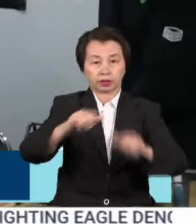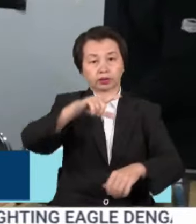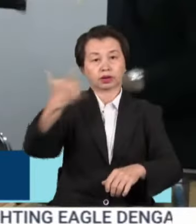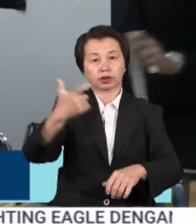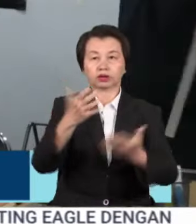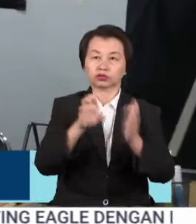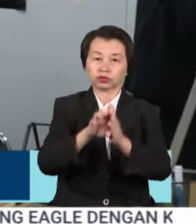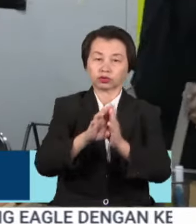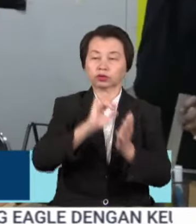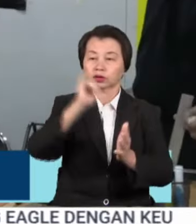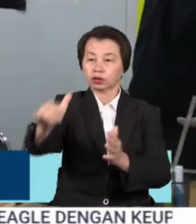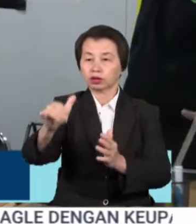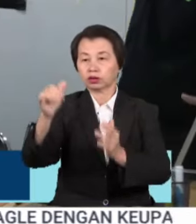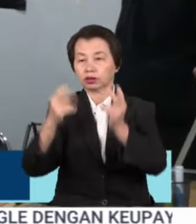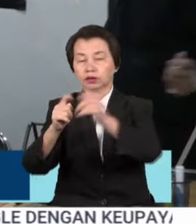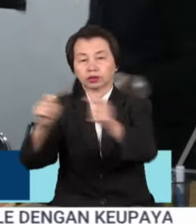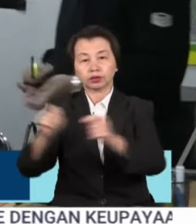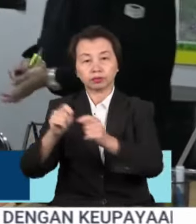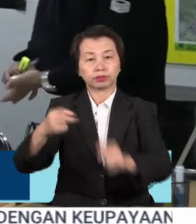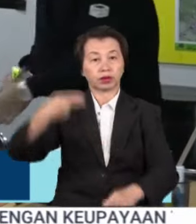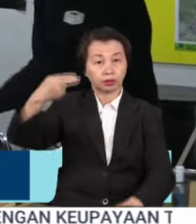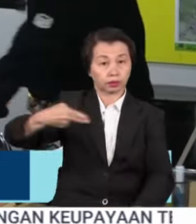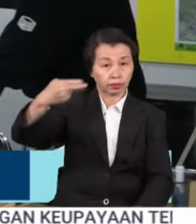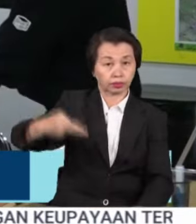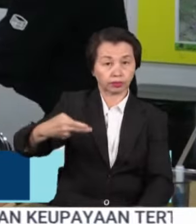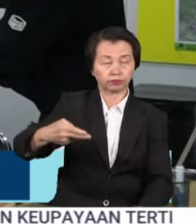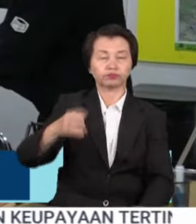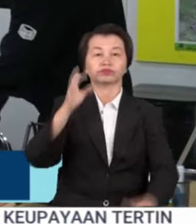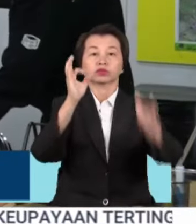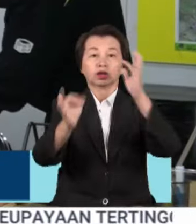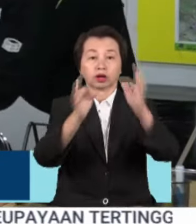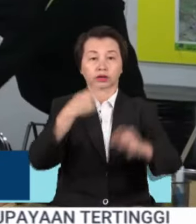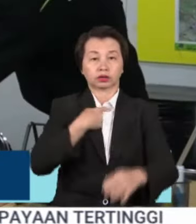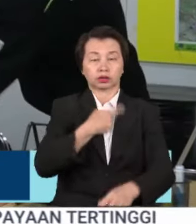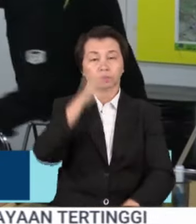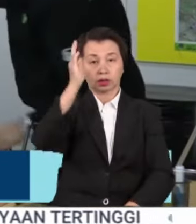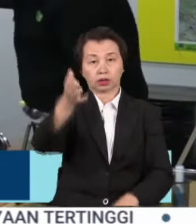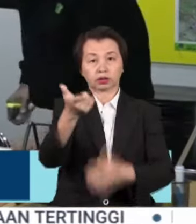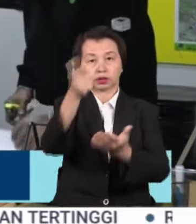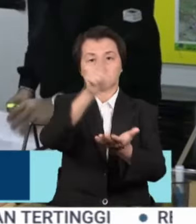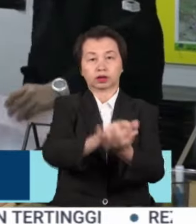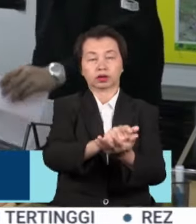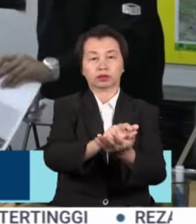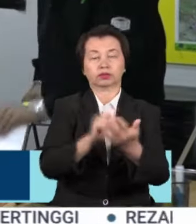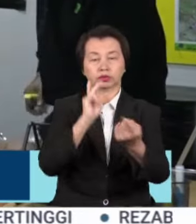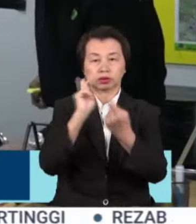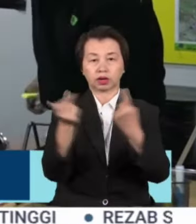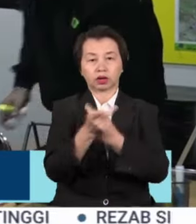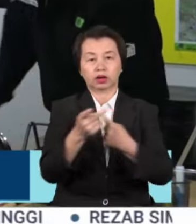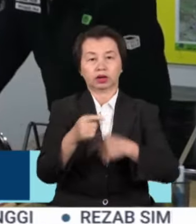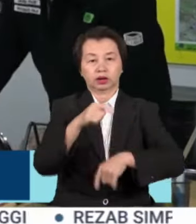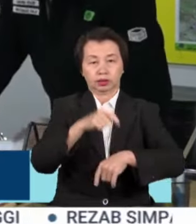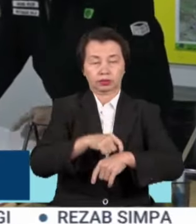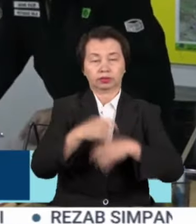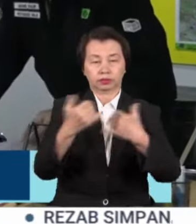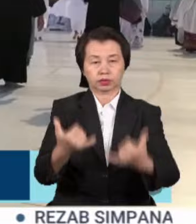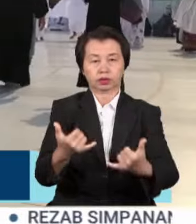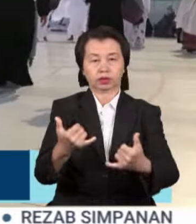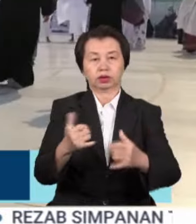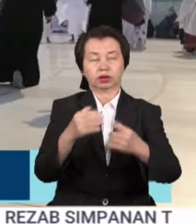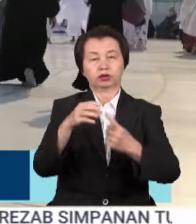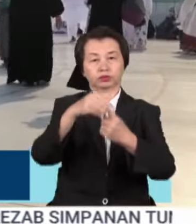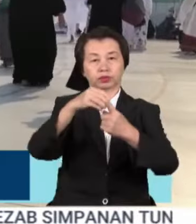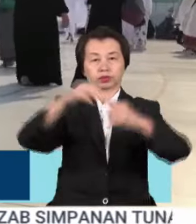seperti ziarah ke tempat-tempat bersejarah. Begitu juga kami akan laporkan seterusnya keadaan semasa, terutamanya